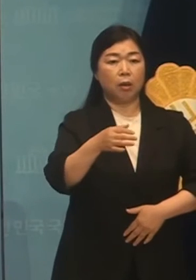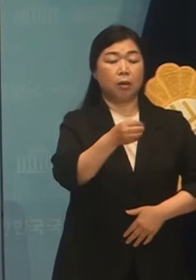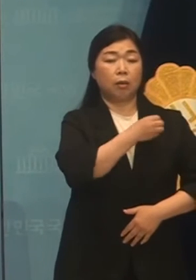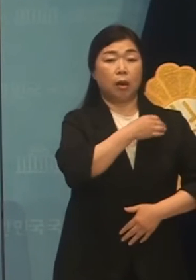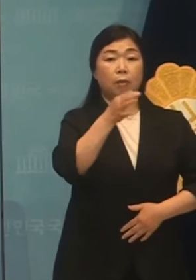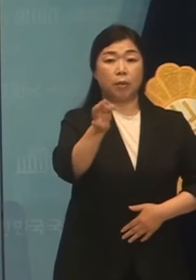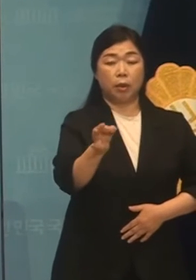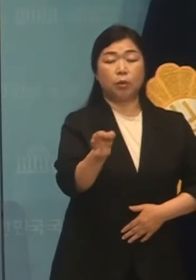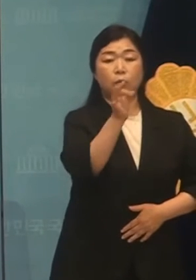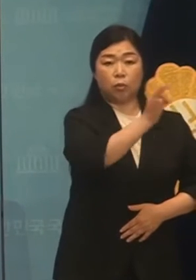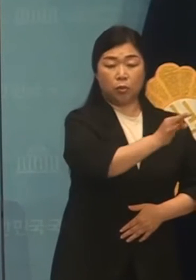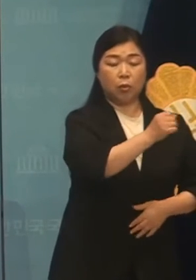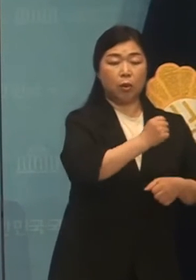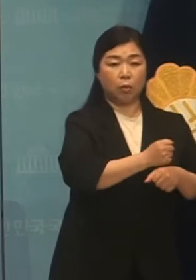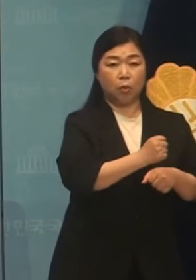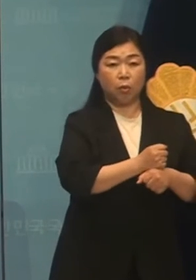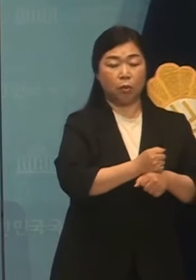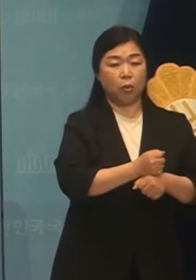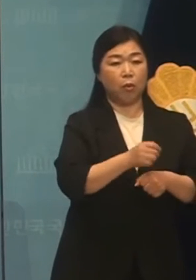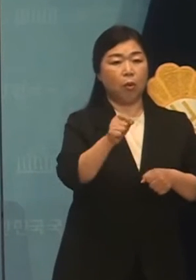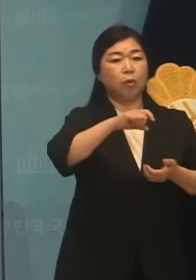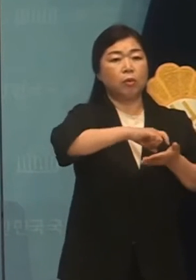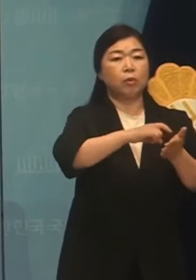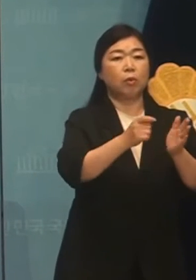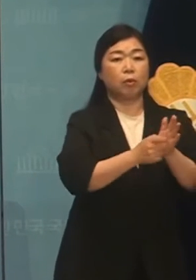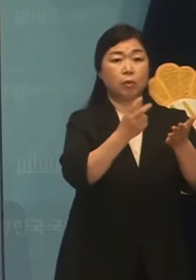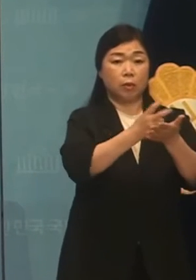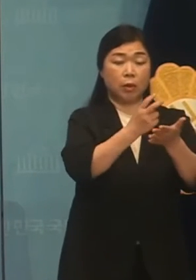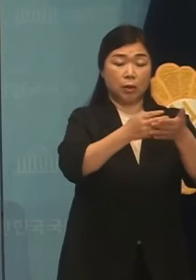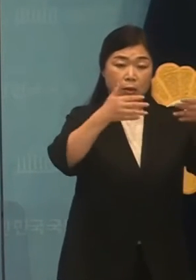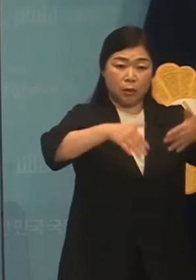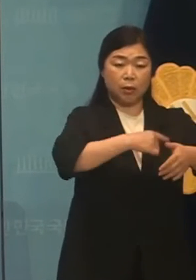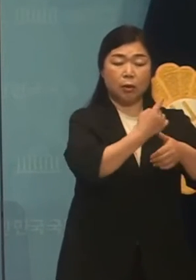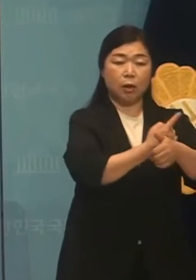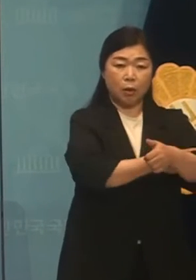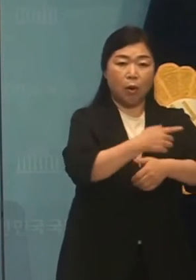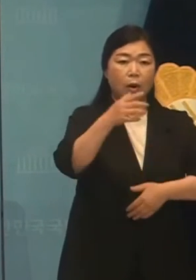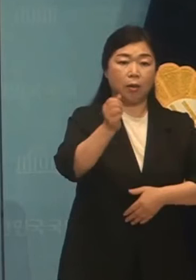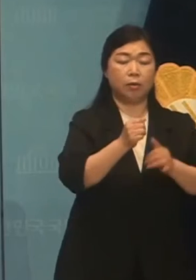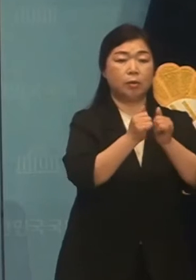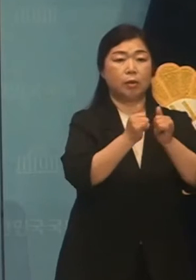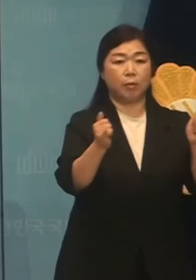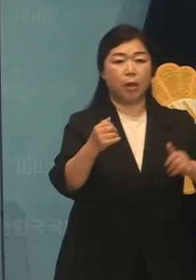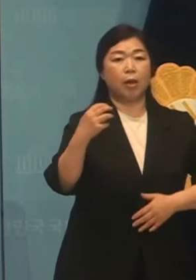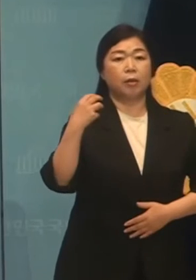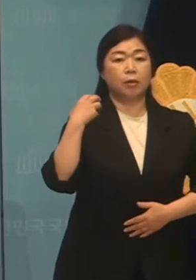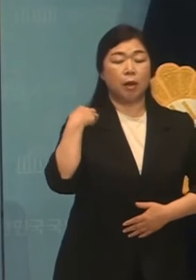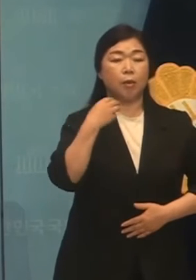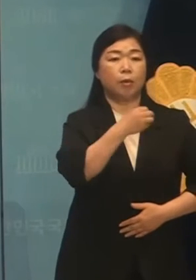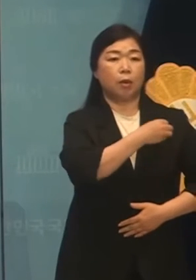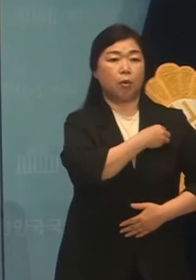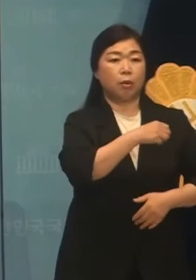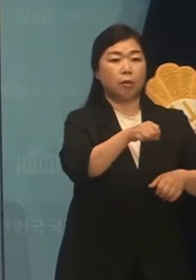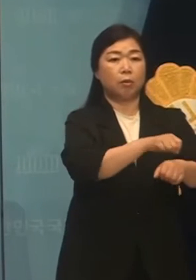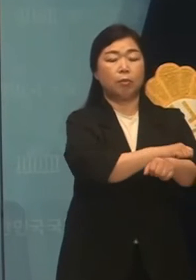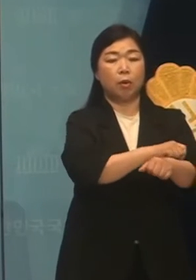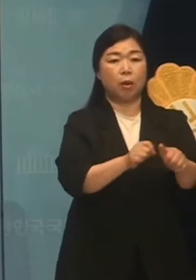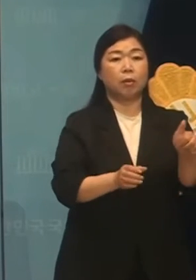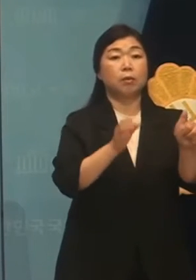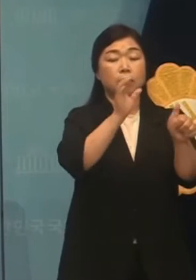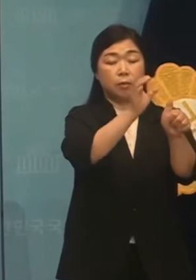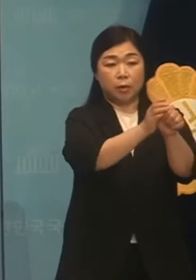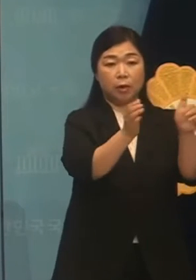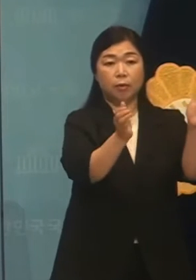받고 또 그러한 일정한 그 요건을 갖춘 당원에 대해서 책임당원이라고 특별한 지위를